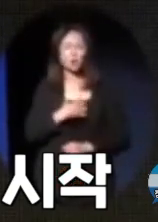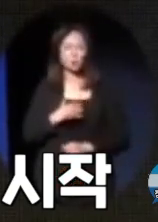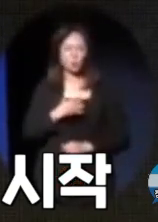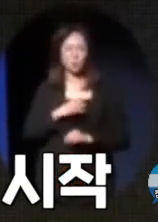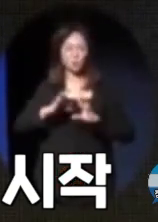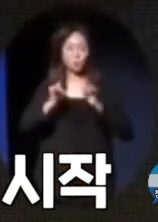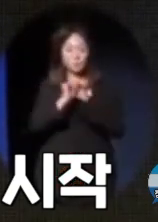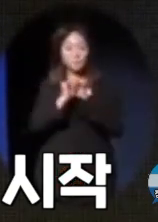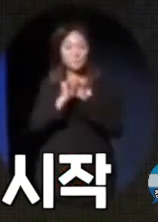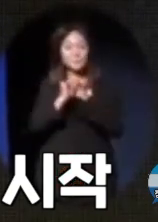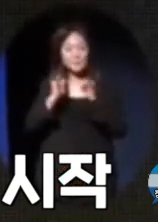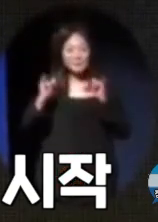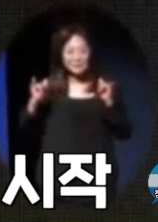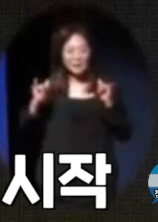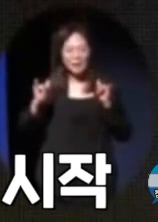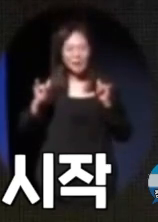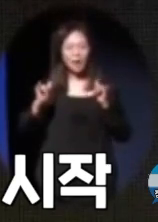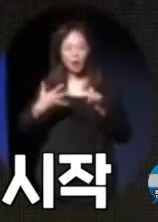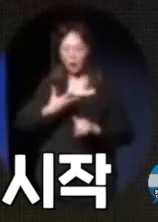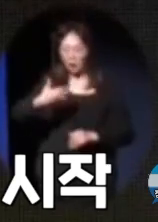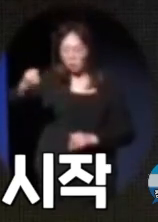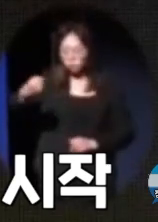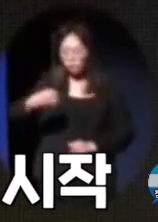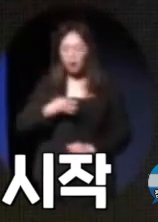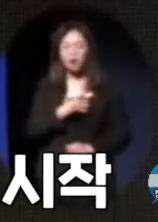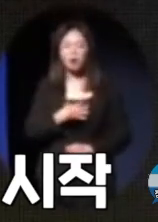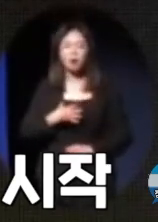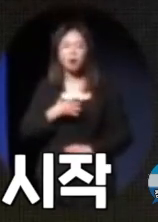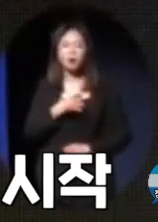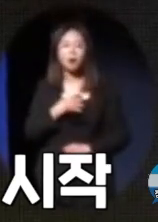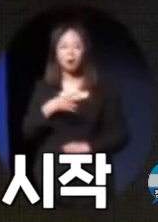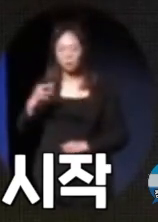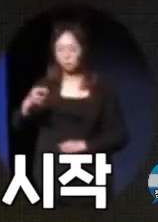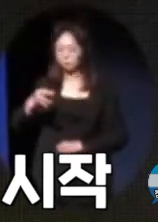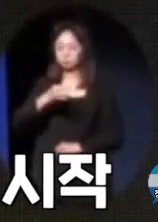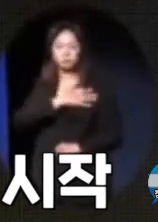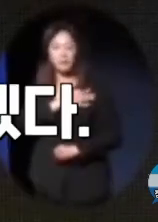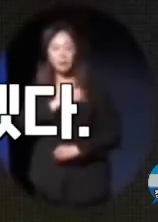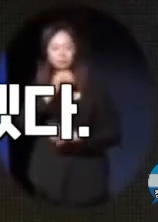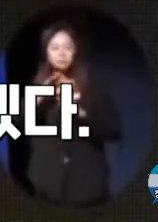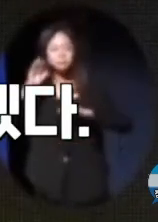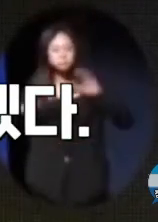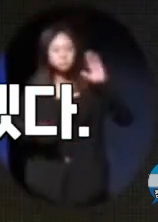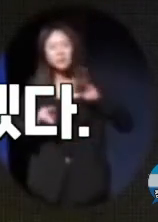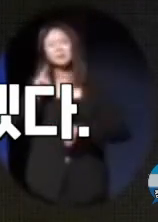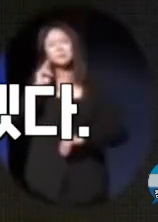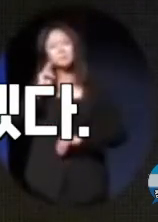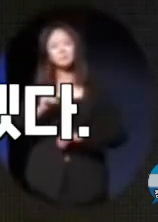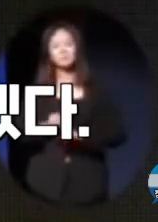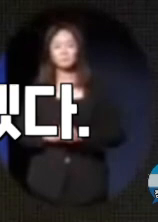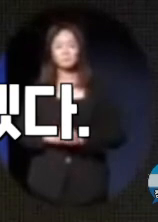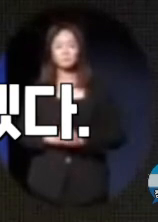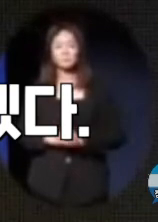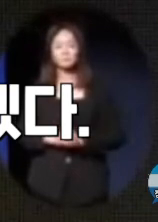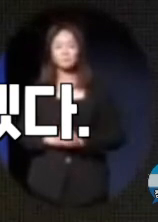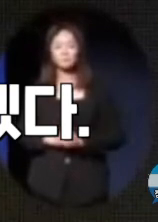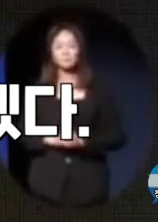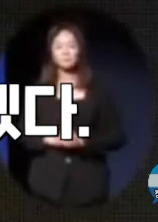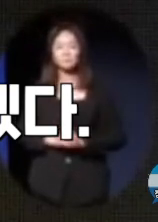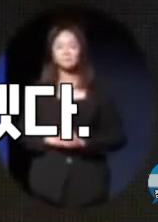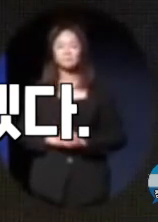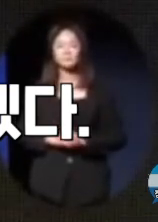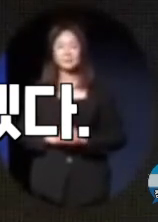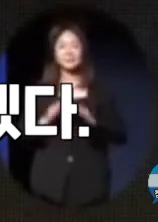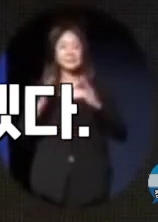국민의 박탈감을 유발하는 자산 격차의 시작입니다. 저는